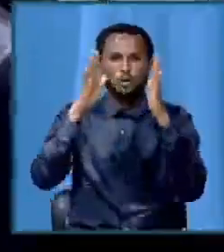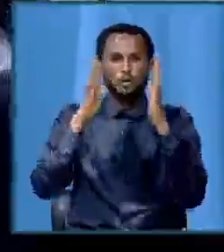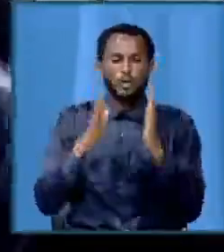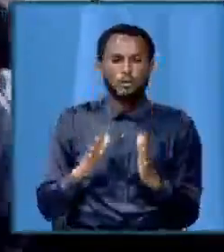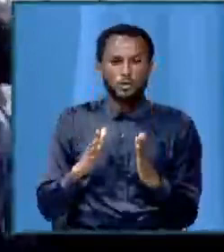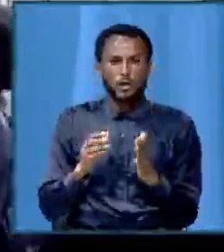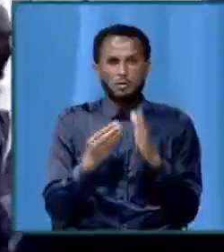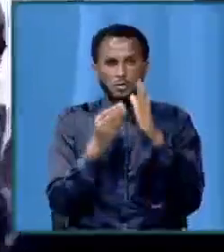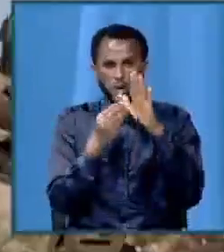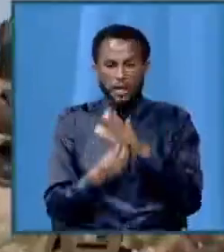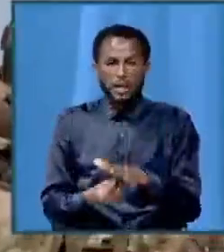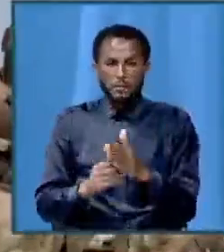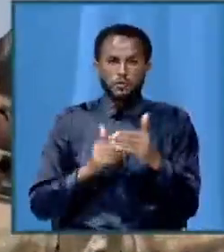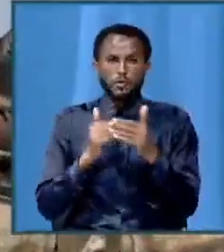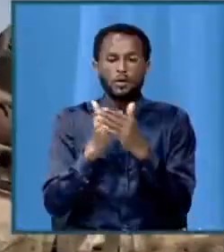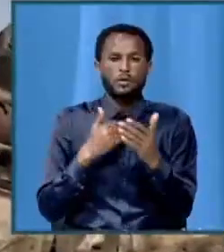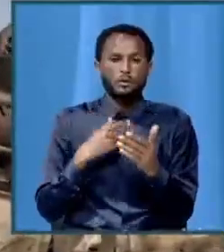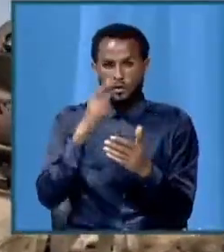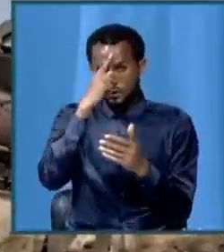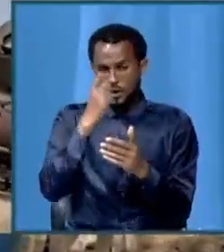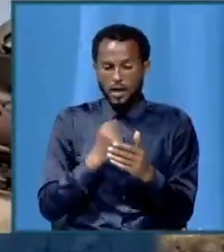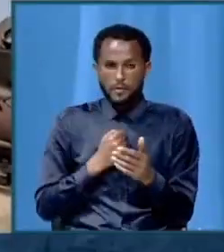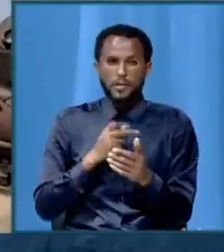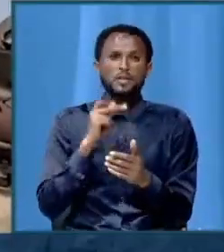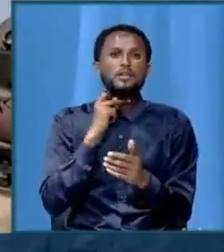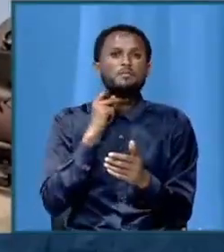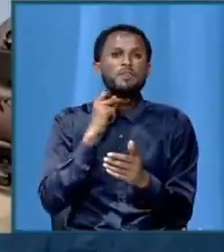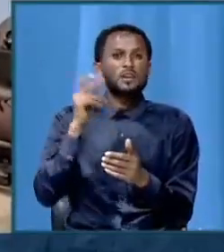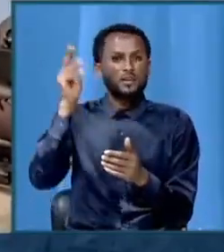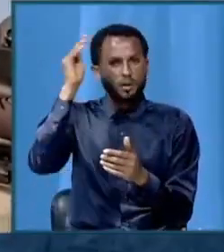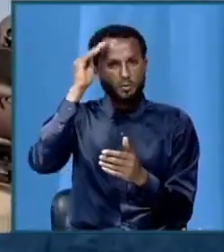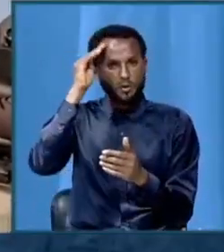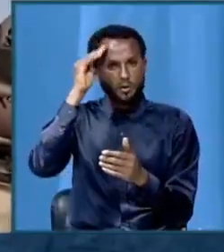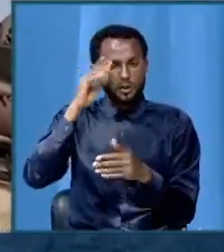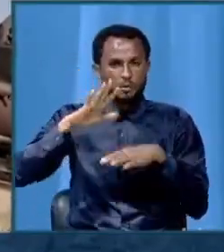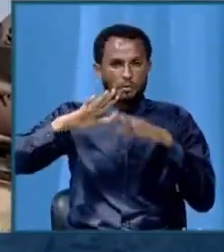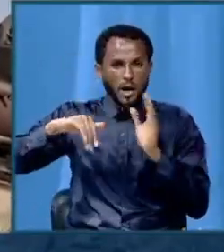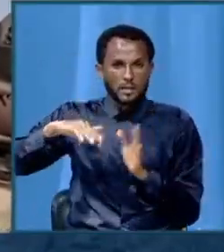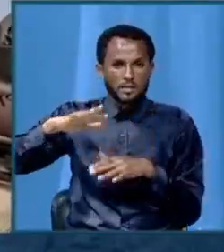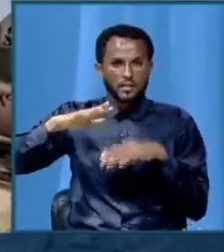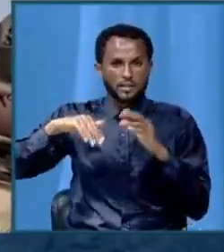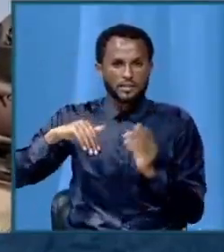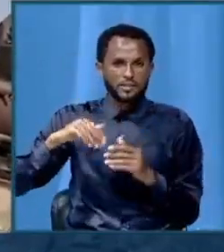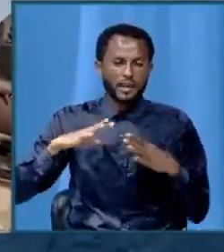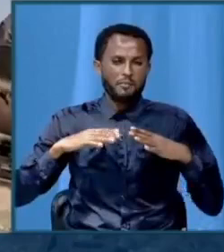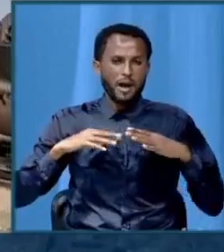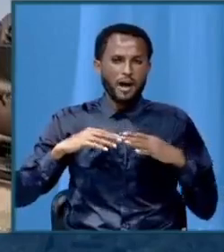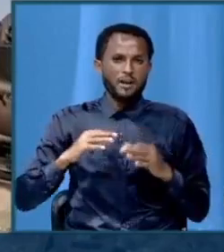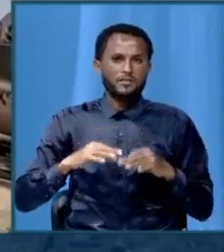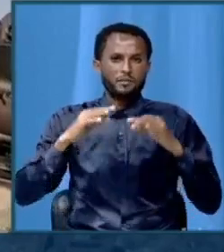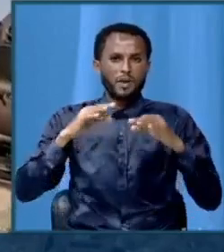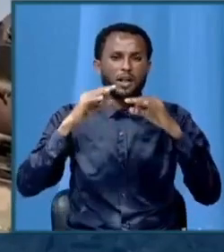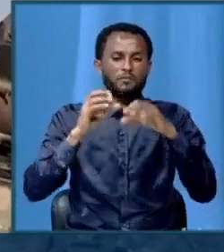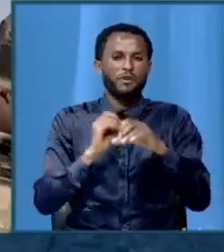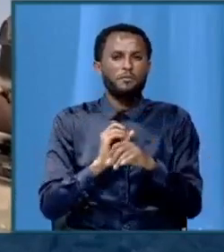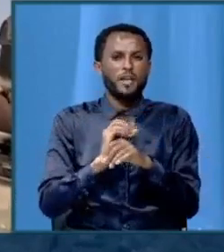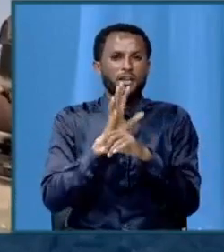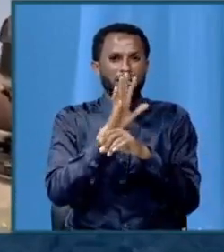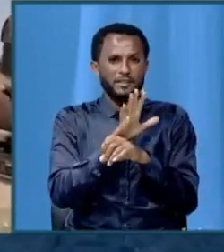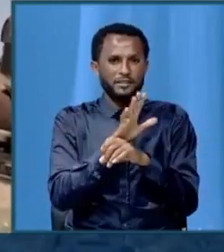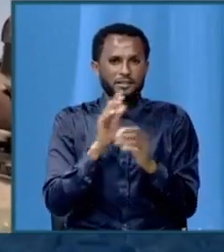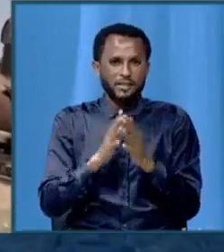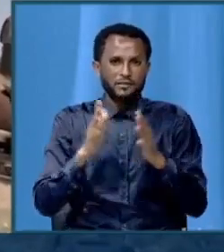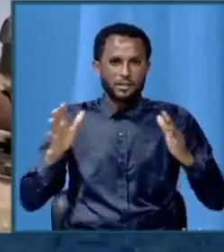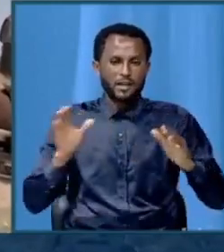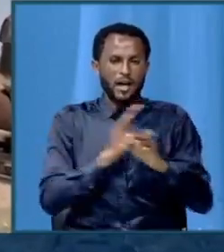ተነጽሎ በፂሕዋ ምህላው ዝኣመነ ፋሽሽ ደመቀ መኮንን ብሽም ኣሸንዳ ብዝተፀውዐ በዓል ተረኺቡ ብዘመሓላለፎ መልእኽቲ